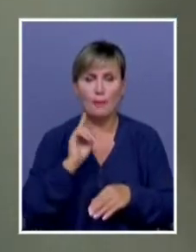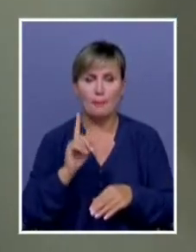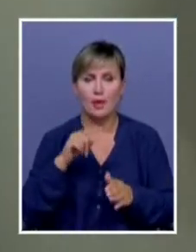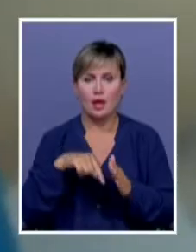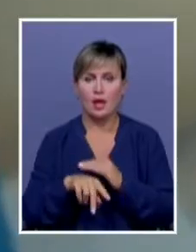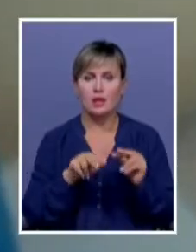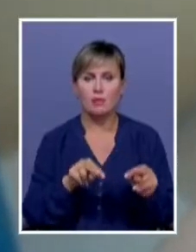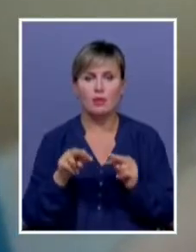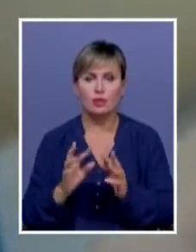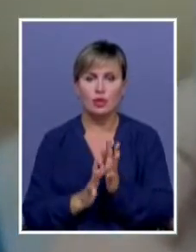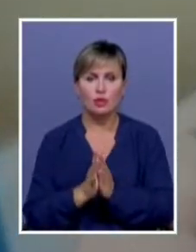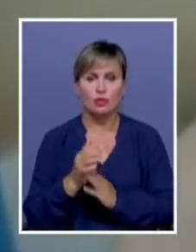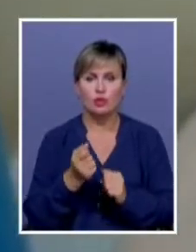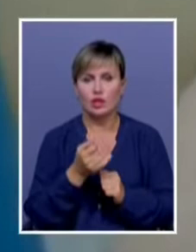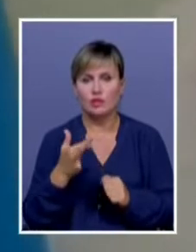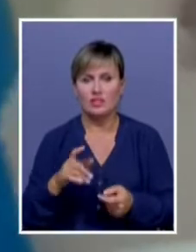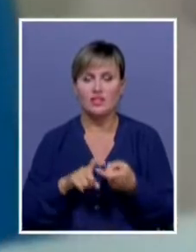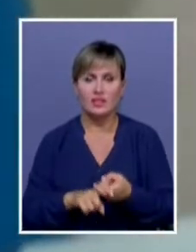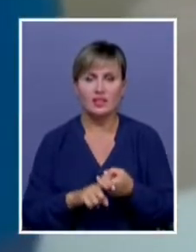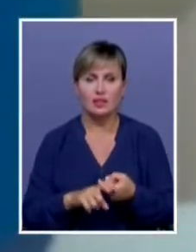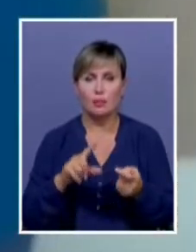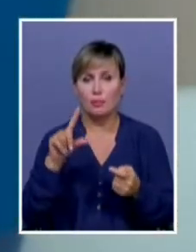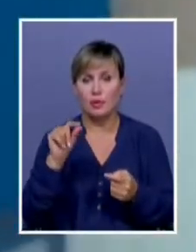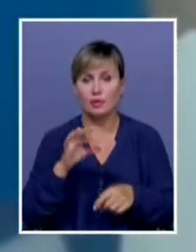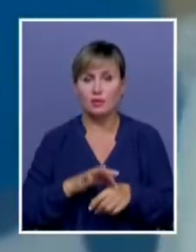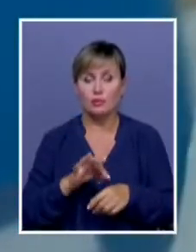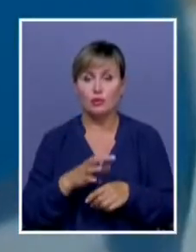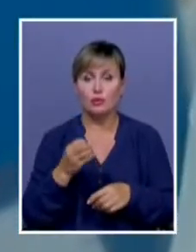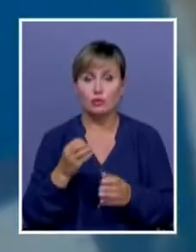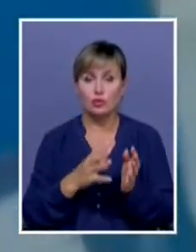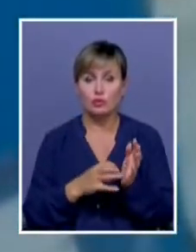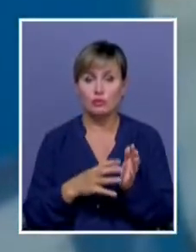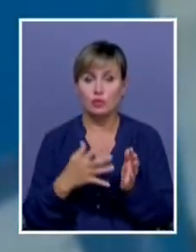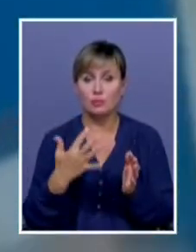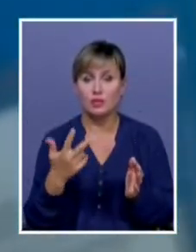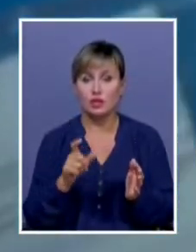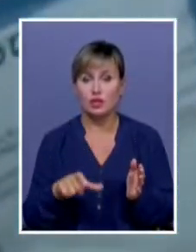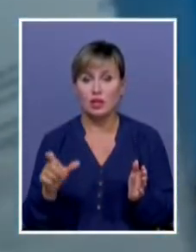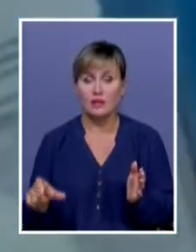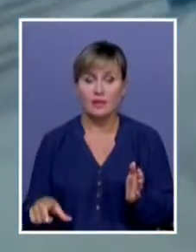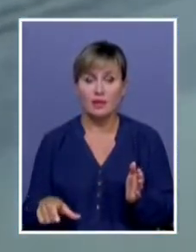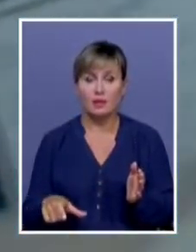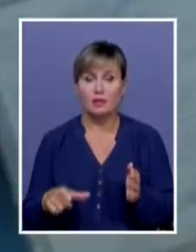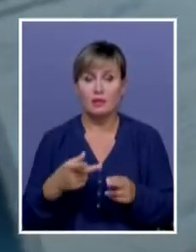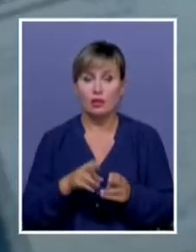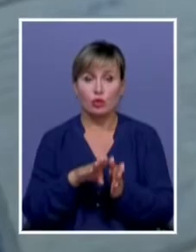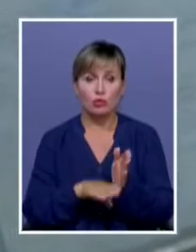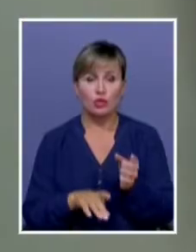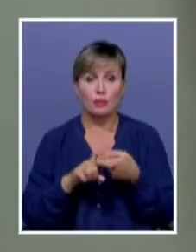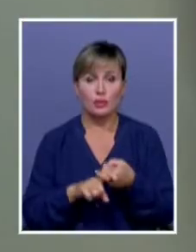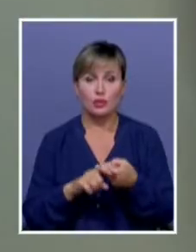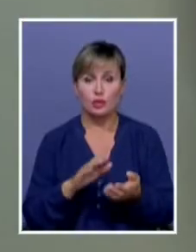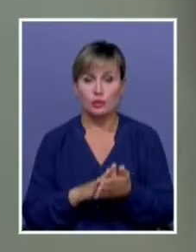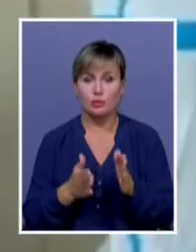Апеннинах наблюдается рост количества инфицированных. В понедельник заболели еще 953 человека. На фоне ухудшения